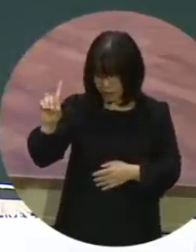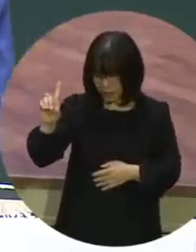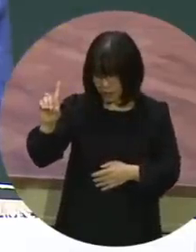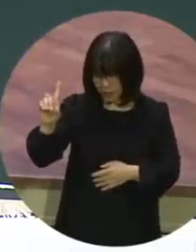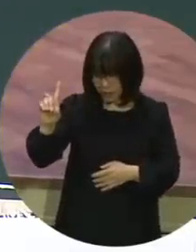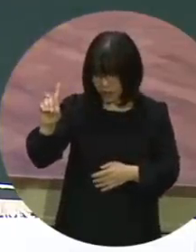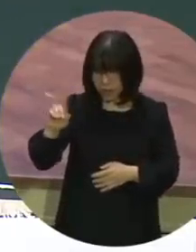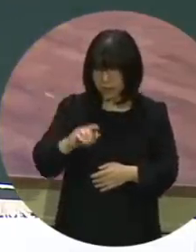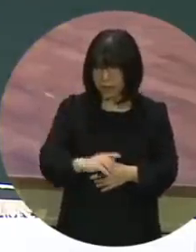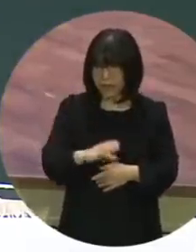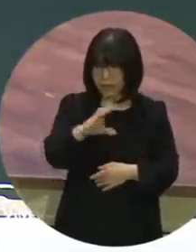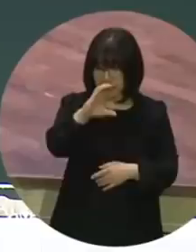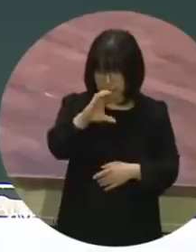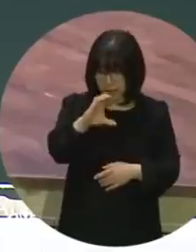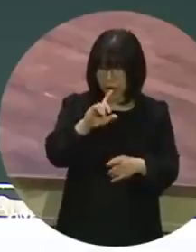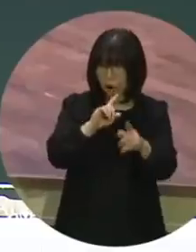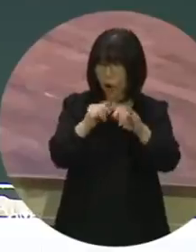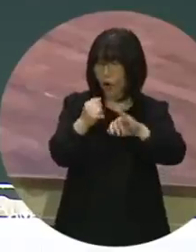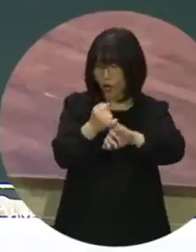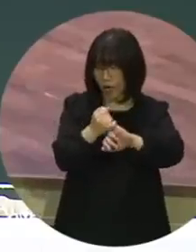CD, CD가 하고 DI.